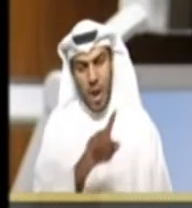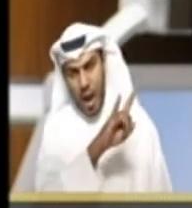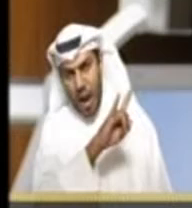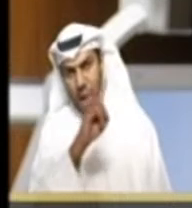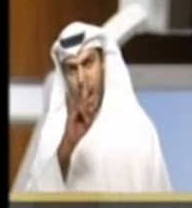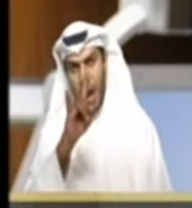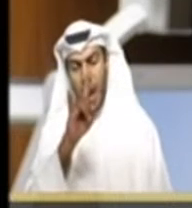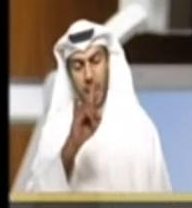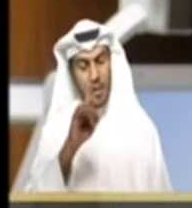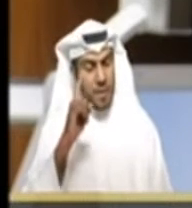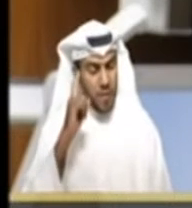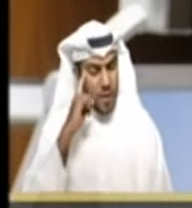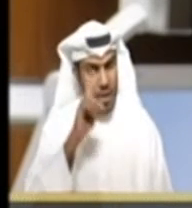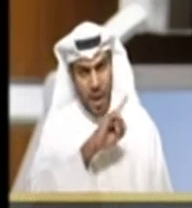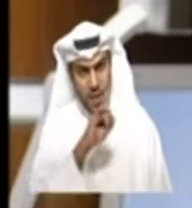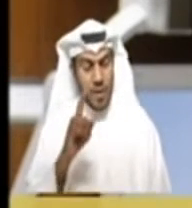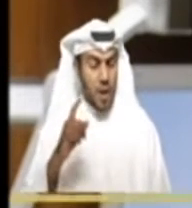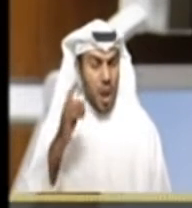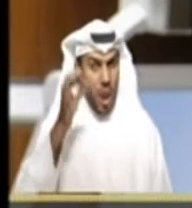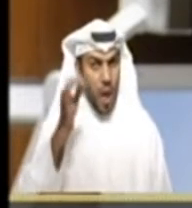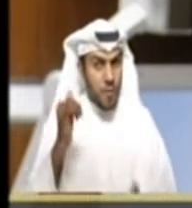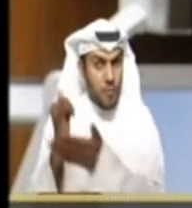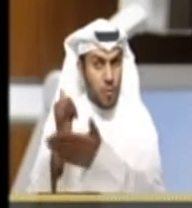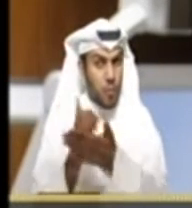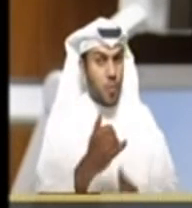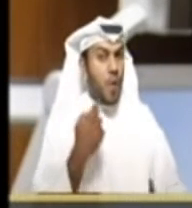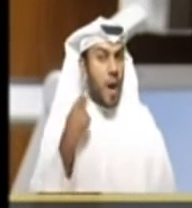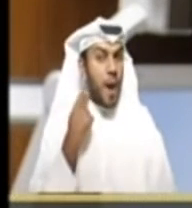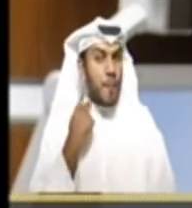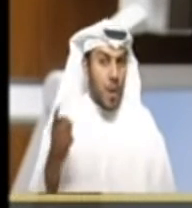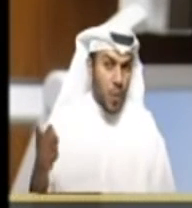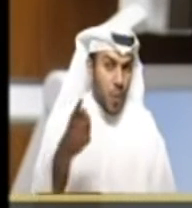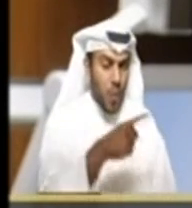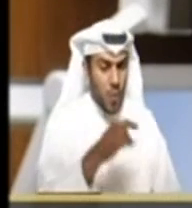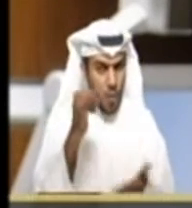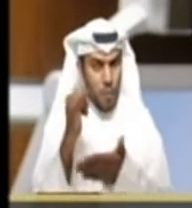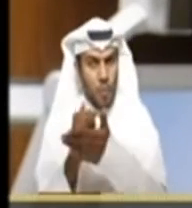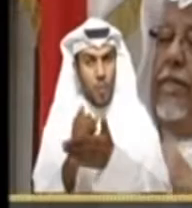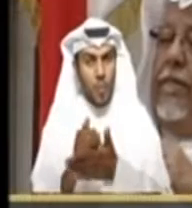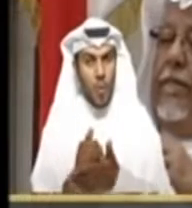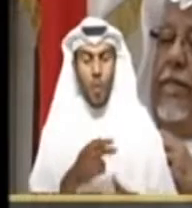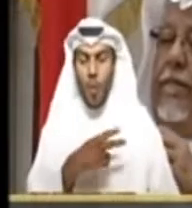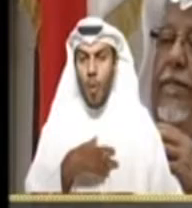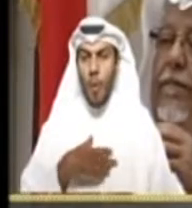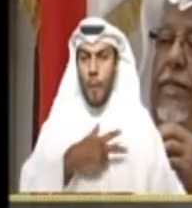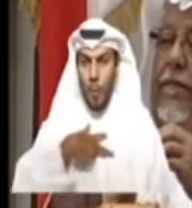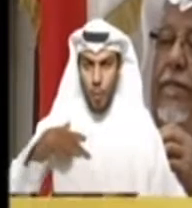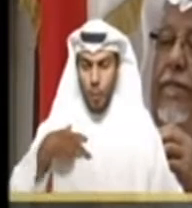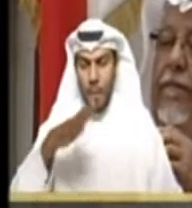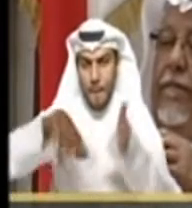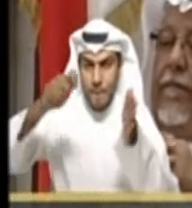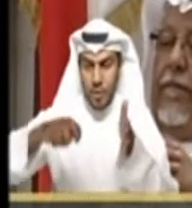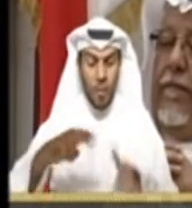أن المهام والمسؤوليات الجسام التي نتحملها جميعا مجلسا وحكومة هي